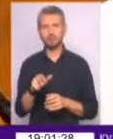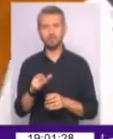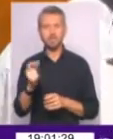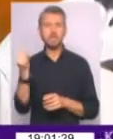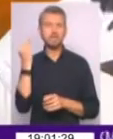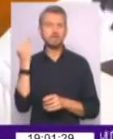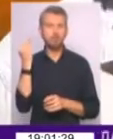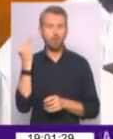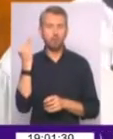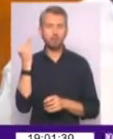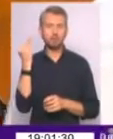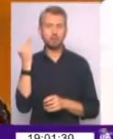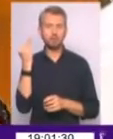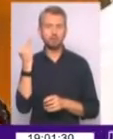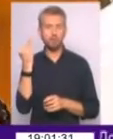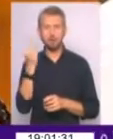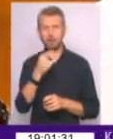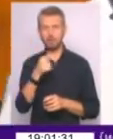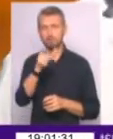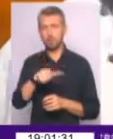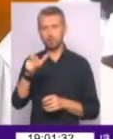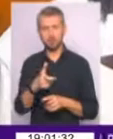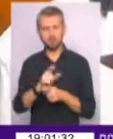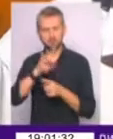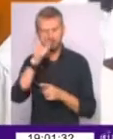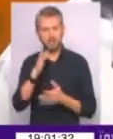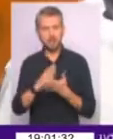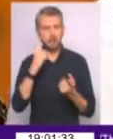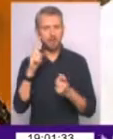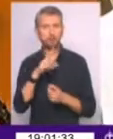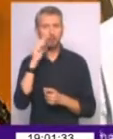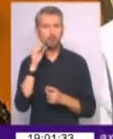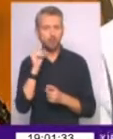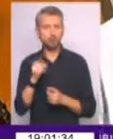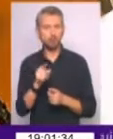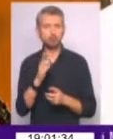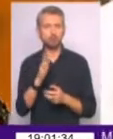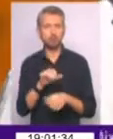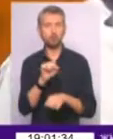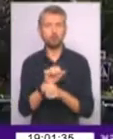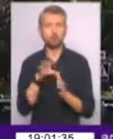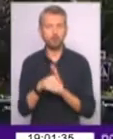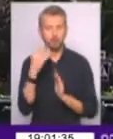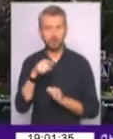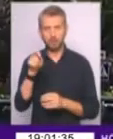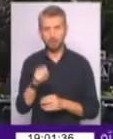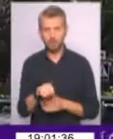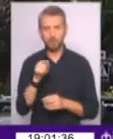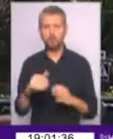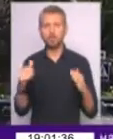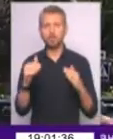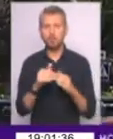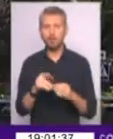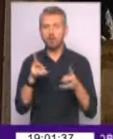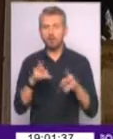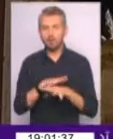історії, персонажів таких досить відомих. Є дані такі, що Шевченко тут зупинявся, коли сюди приїжджав. Цю будівлю не зачепила